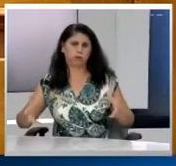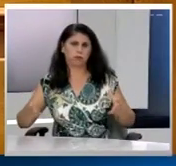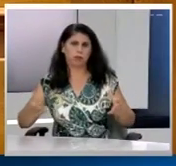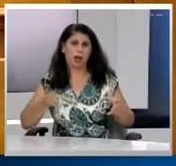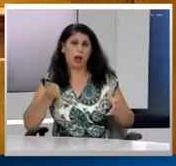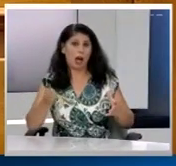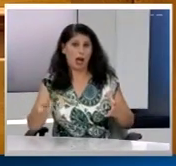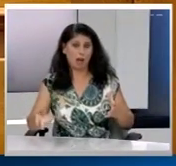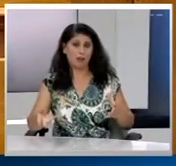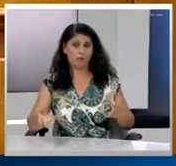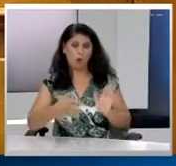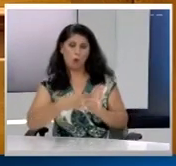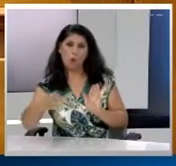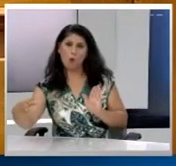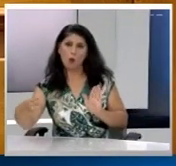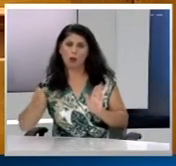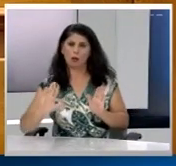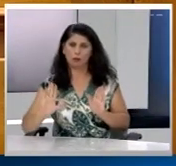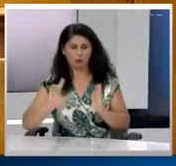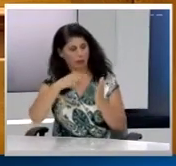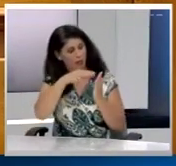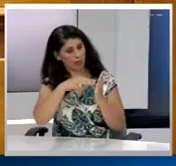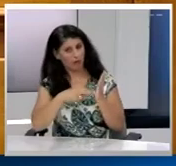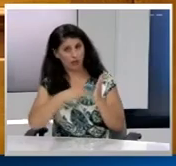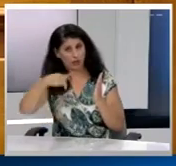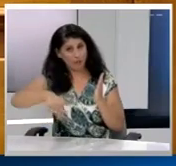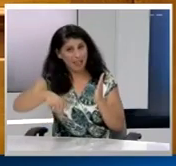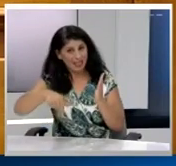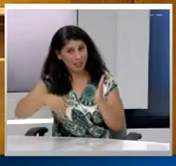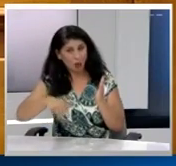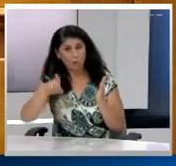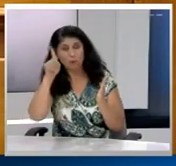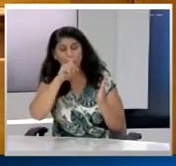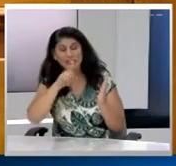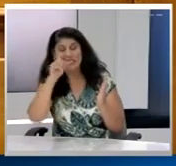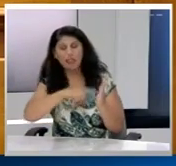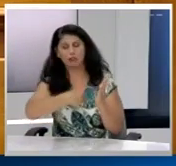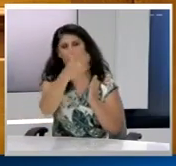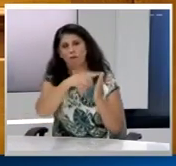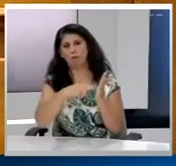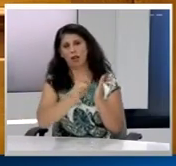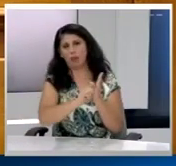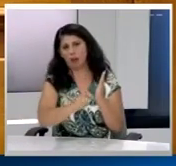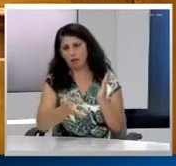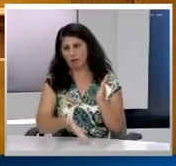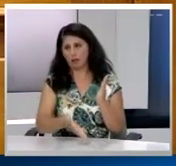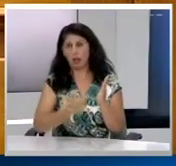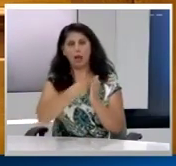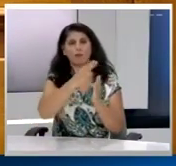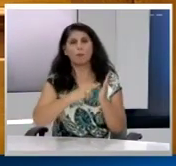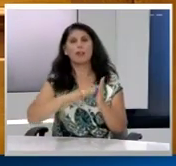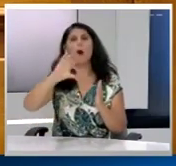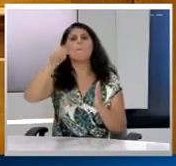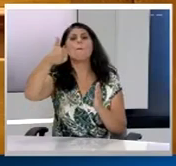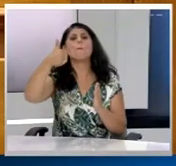αριθμό των μετακλητών. Διαβάζω σημερινό ψευδές δημοσίευμα από την εφημερίδα